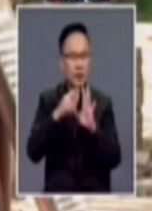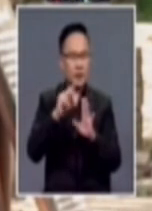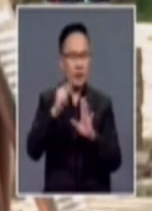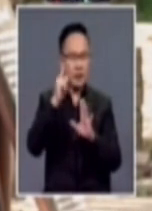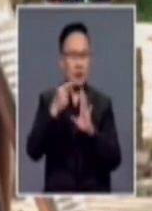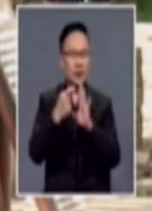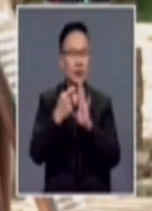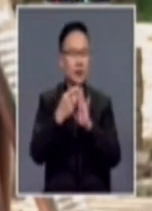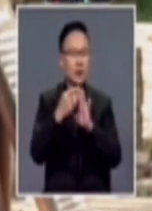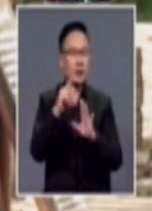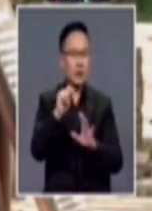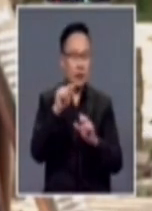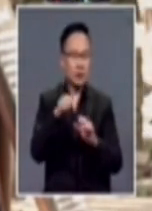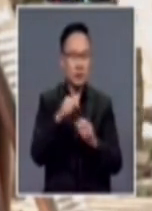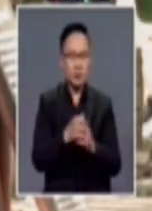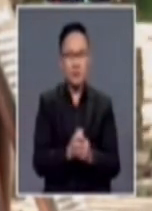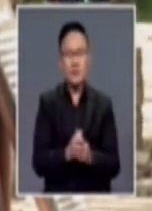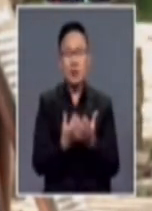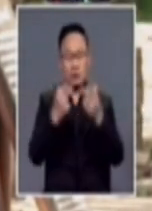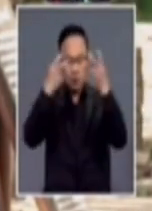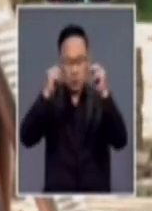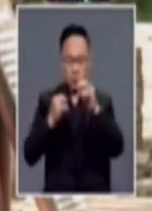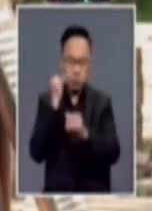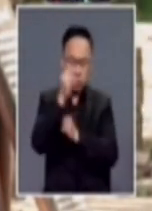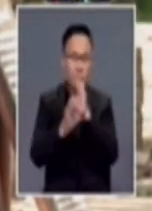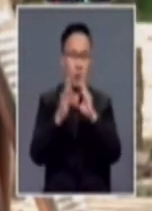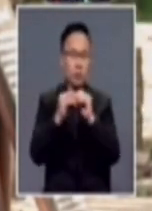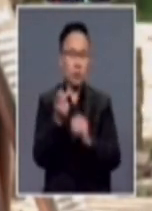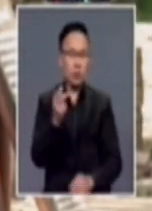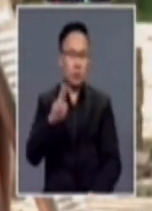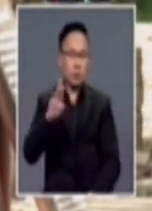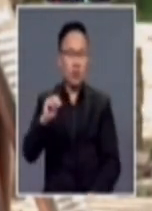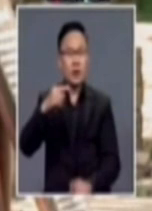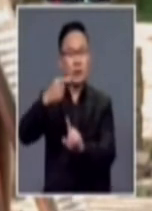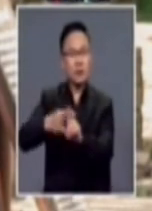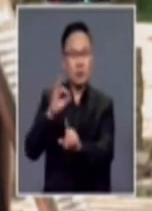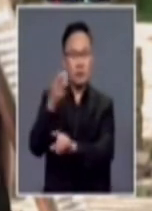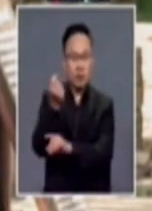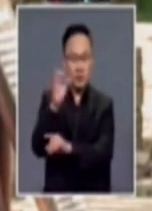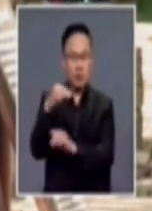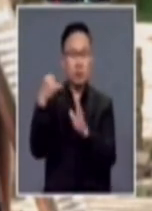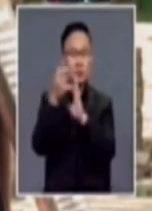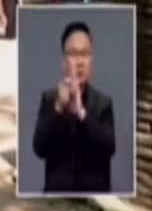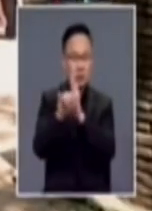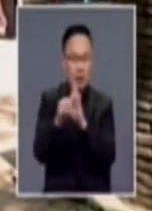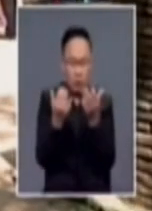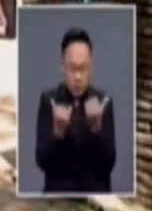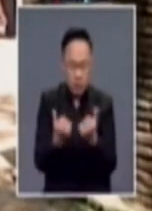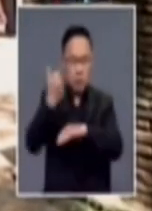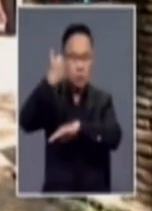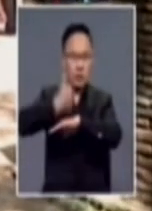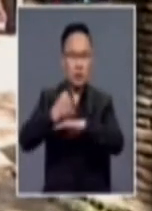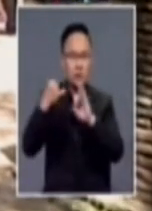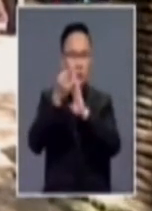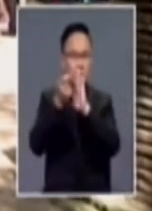สตร์ค่ะนายกรัฐมนตรีจะลงพื้นที่ประชุมคณะรัฐมนตรีสัญจรในวันที่19กันยายนนี้ค่ะวันนี้เราได้รับเกียรติจากท่านผู้ว่าราช